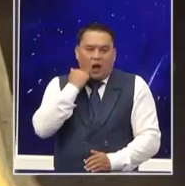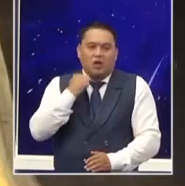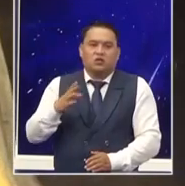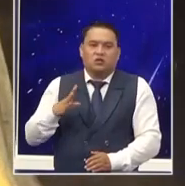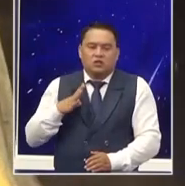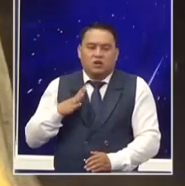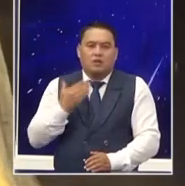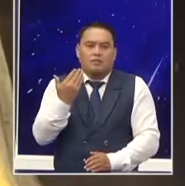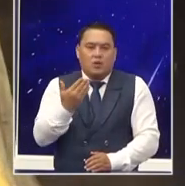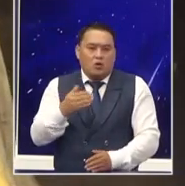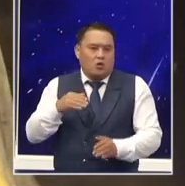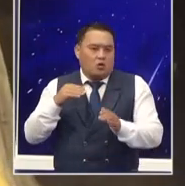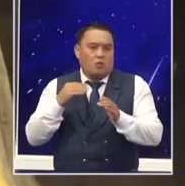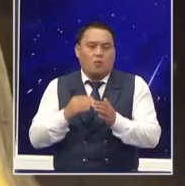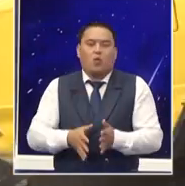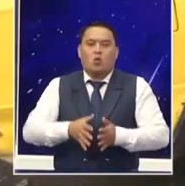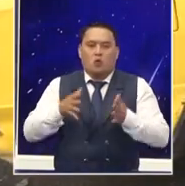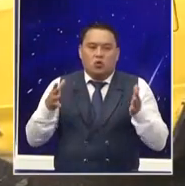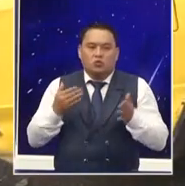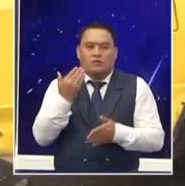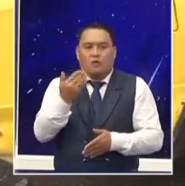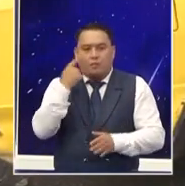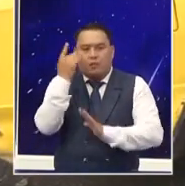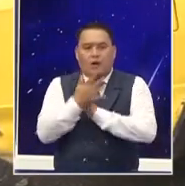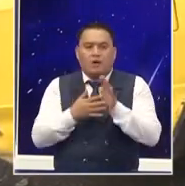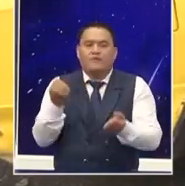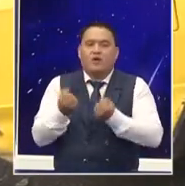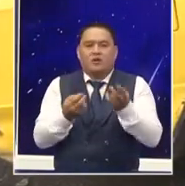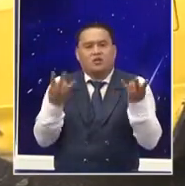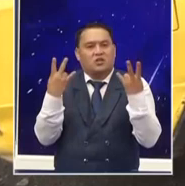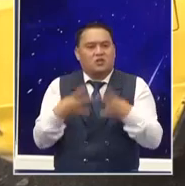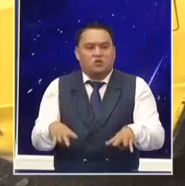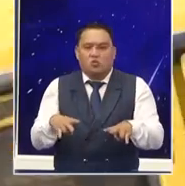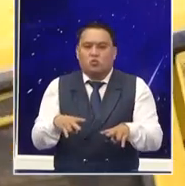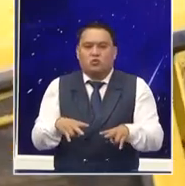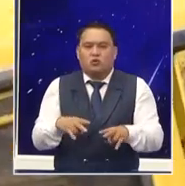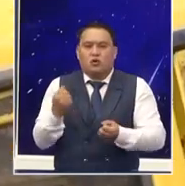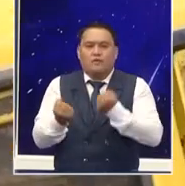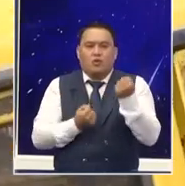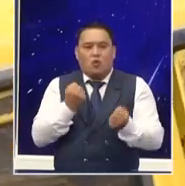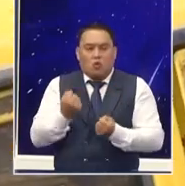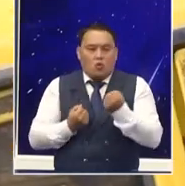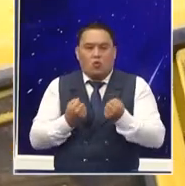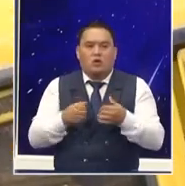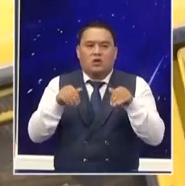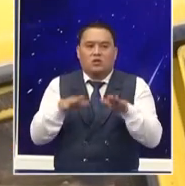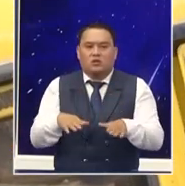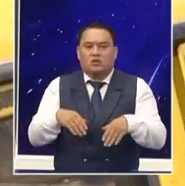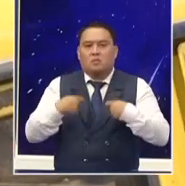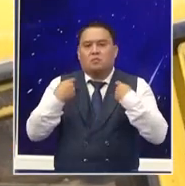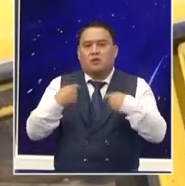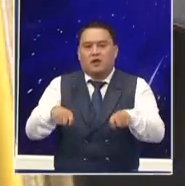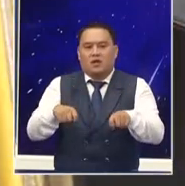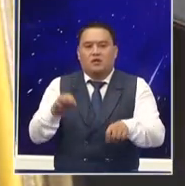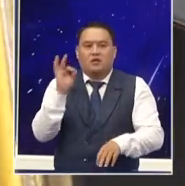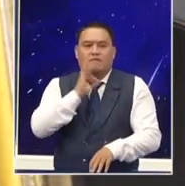свой век в гараже, занимая наибольшую площадь. Понимая, что авто больше уже никогда не поедет, Аслан Шалимбетов решил избавиться от него с